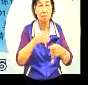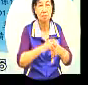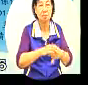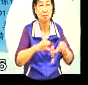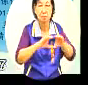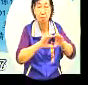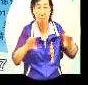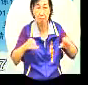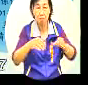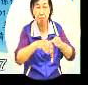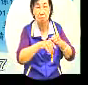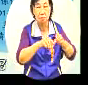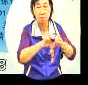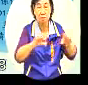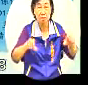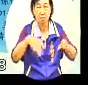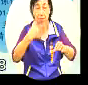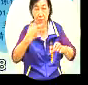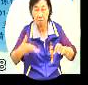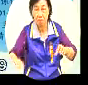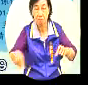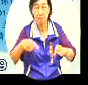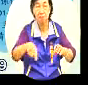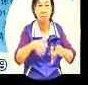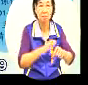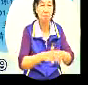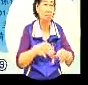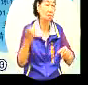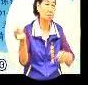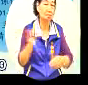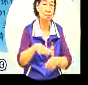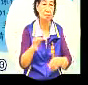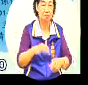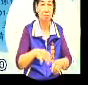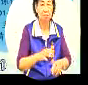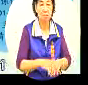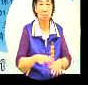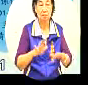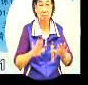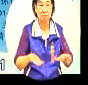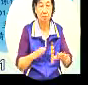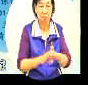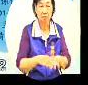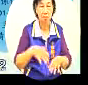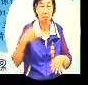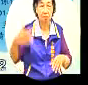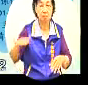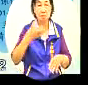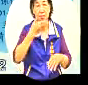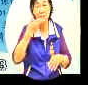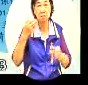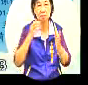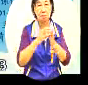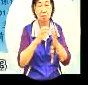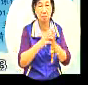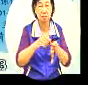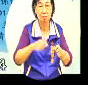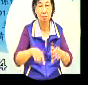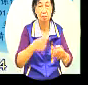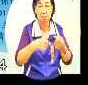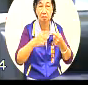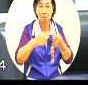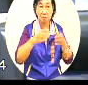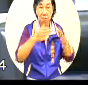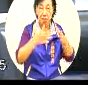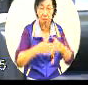所以市长，针对水利局现在开征的这个费用，本席具体建议应该是要等到整